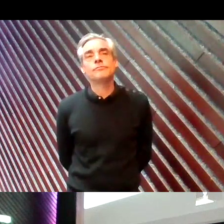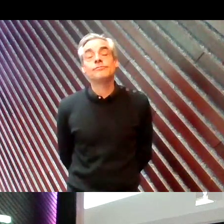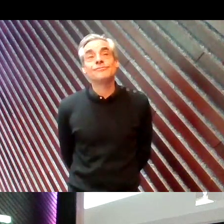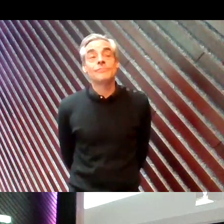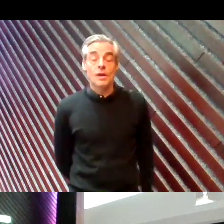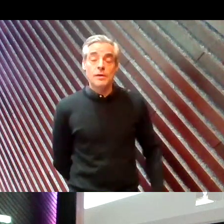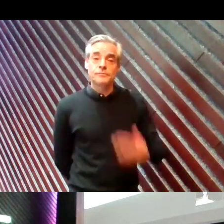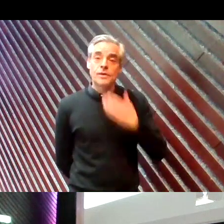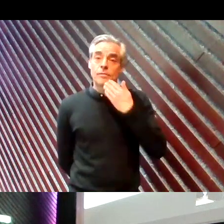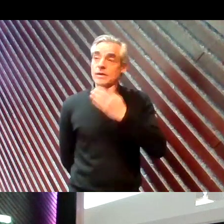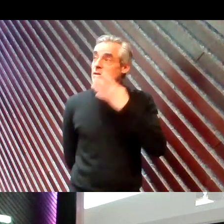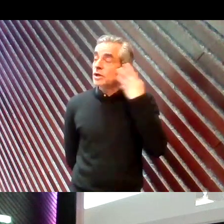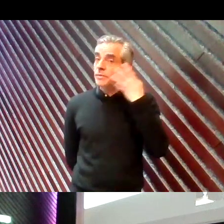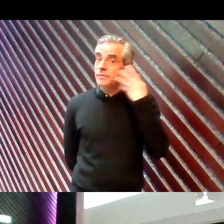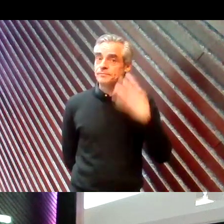Merci, Jérémy.